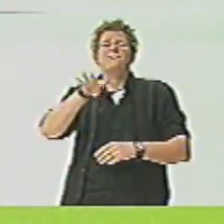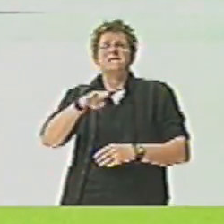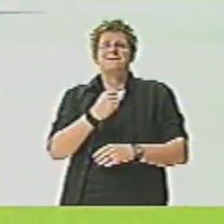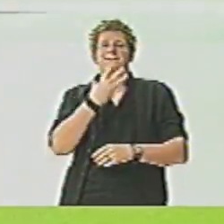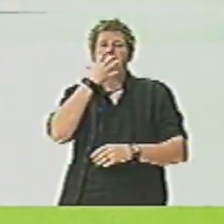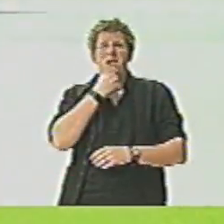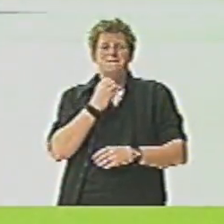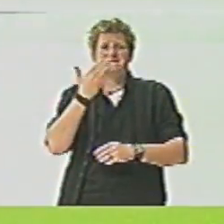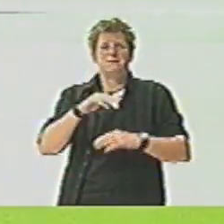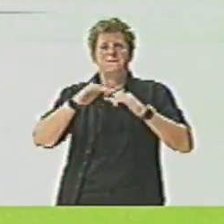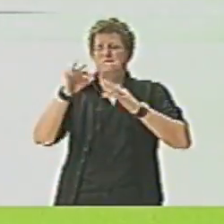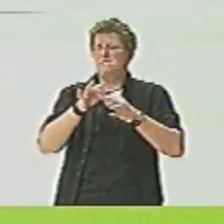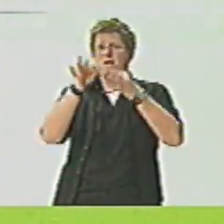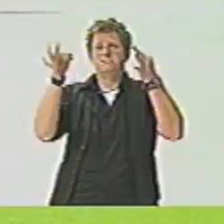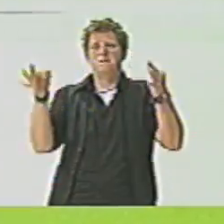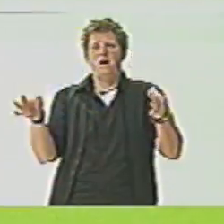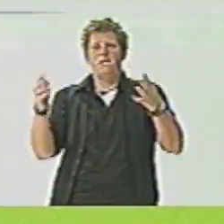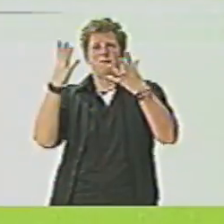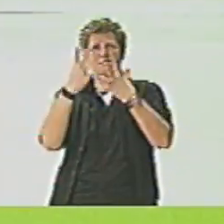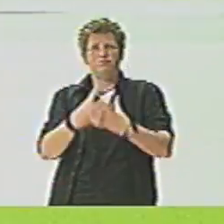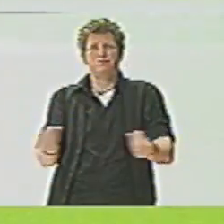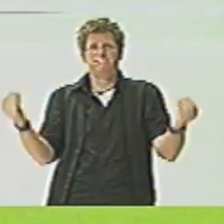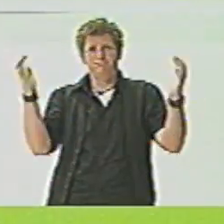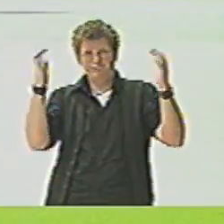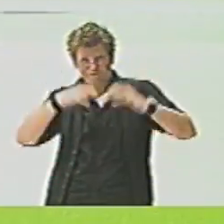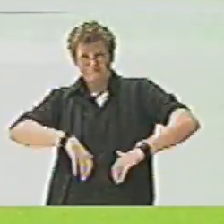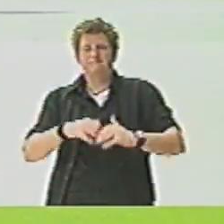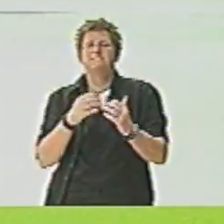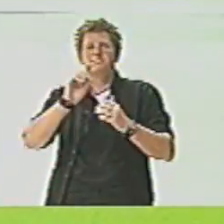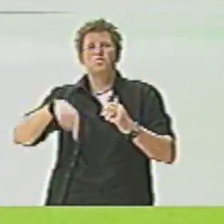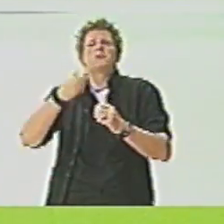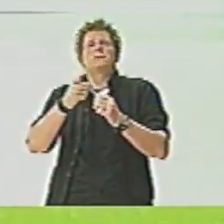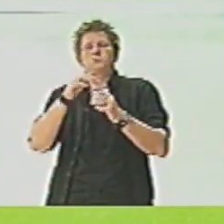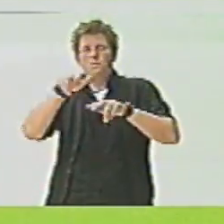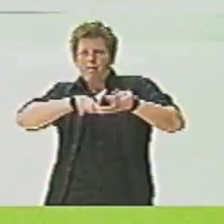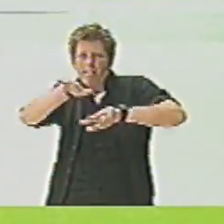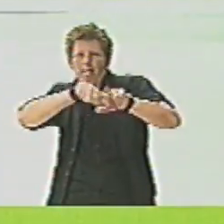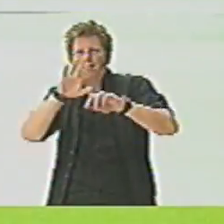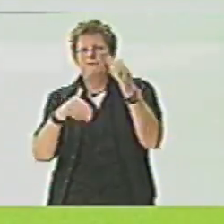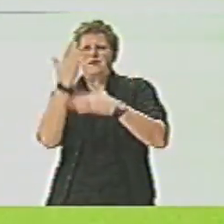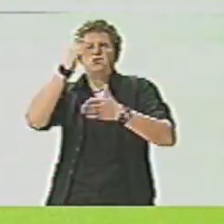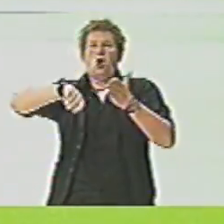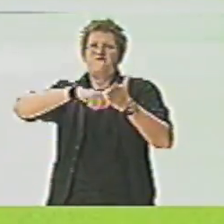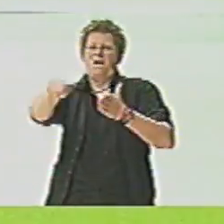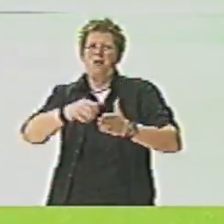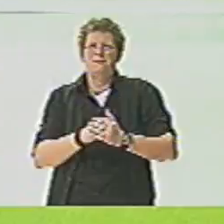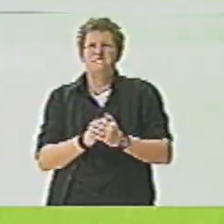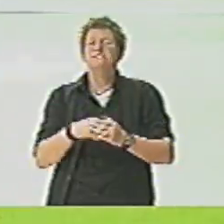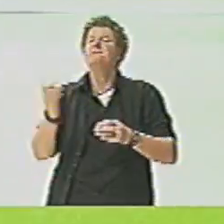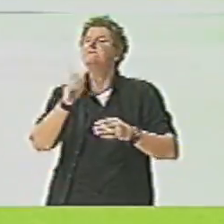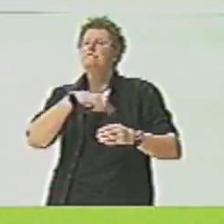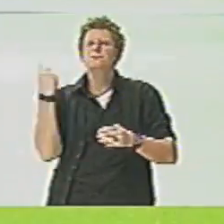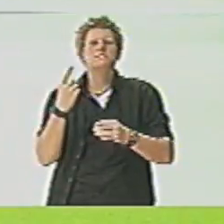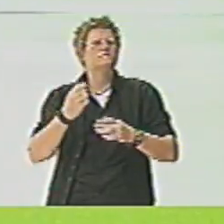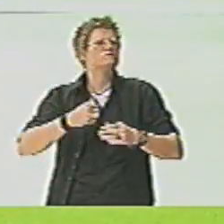Neuwahlen binnen 60 Tagen für uns anstanden. Wir haben gemeinsam einen super Turbo-Wahlkampf